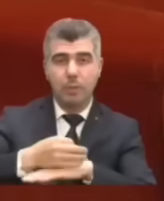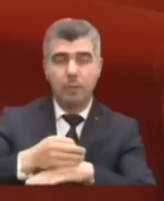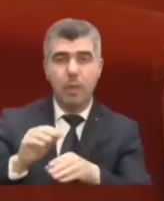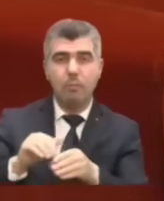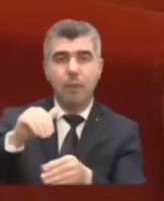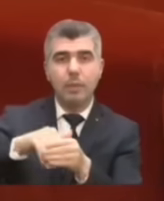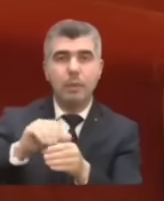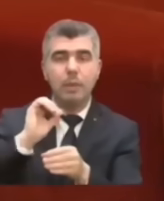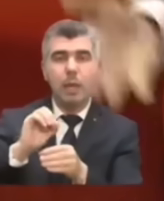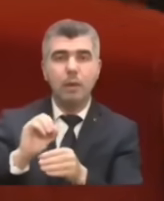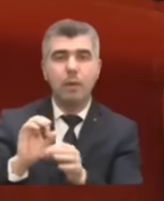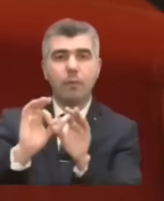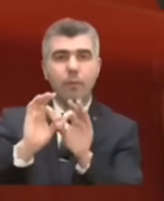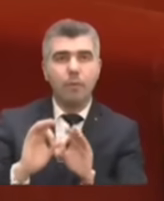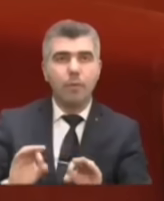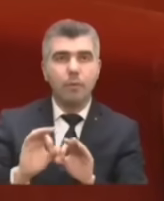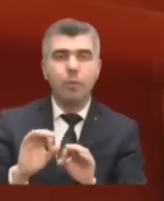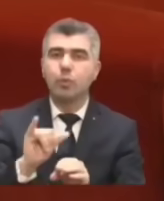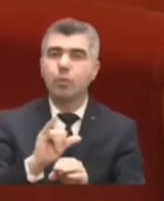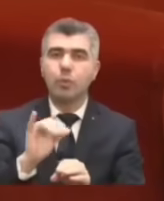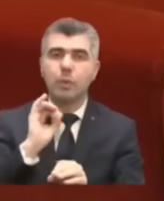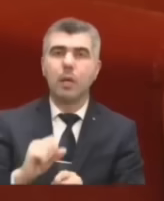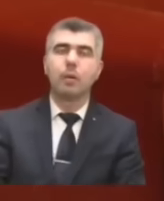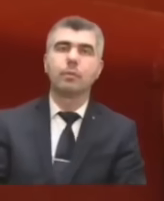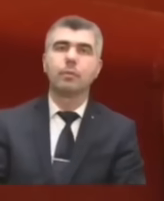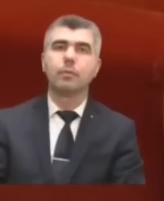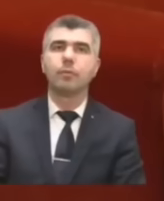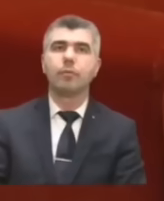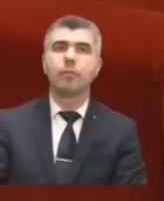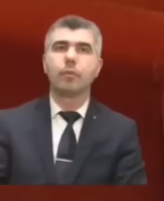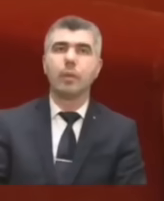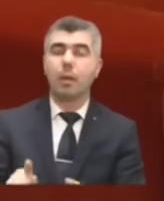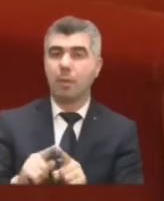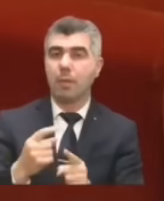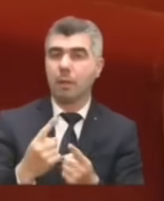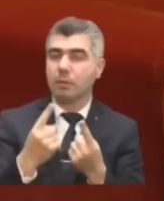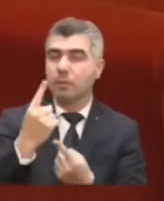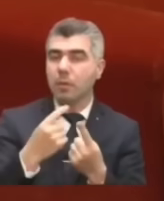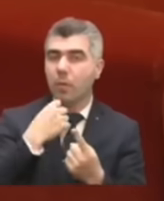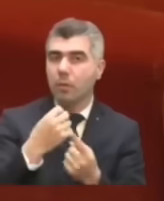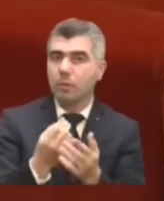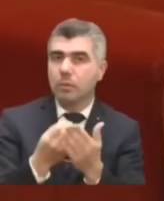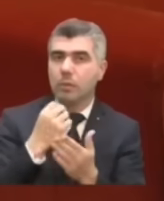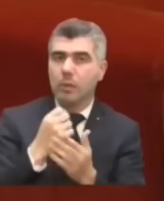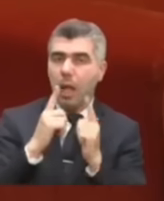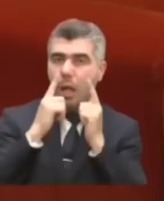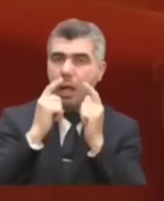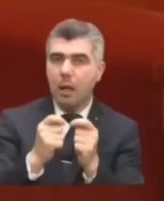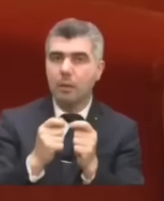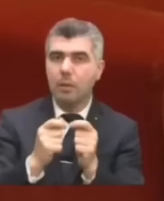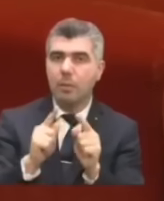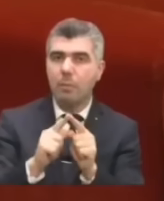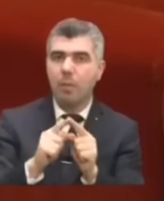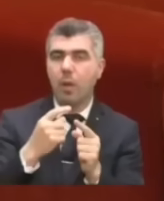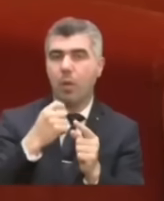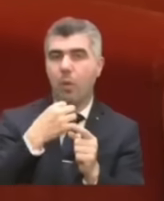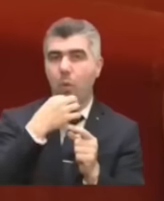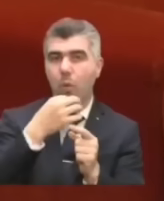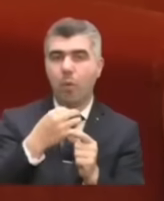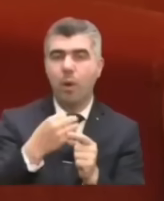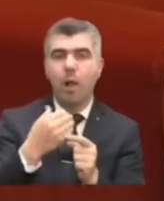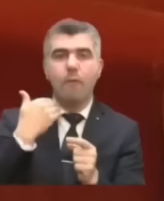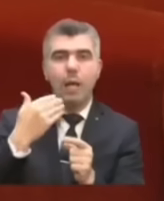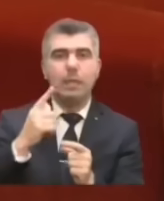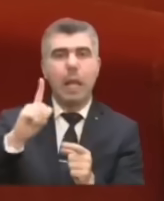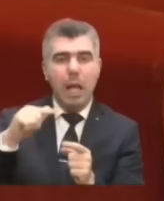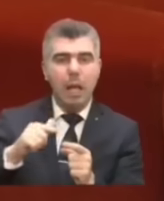تدرت جرائم. على بالك كتعطوا الدروس؟ لهذا الله يجازيكم بخير. إلا بغيتي تشوف شي واحد شفني في عيني من حتى تكلم. أما الفساد